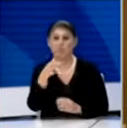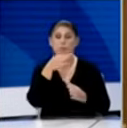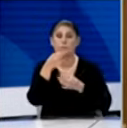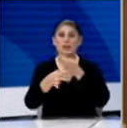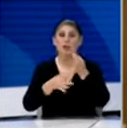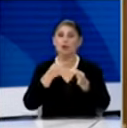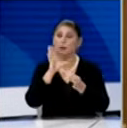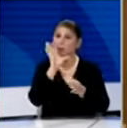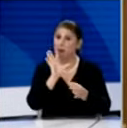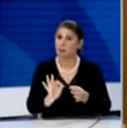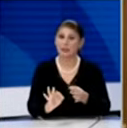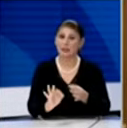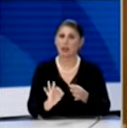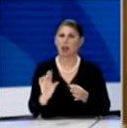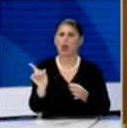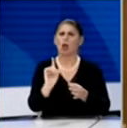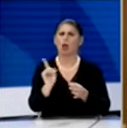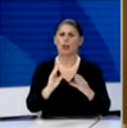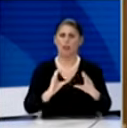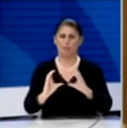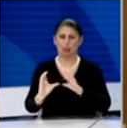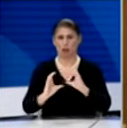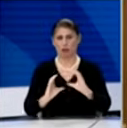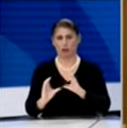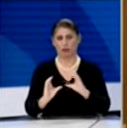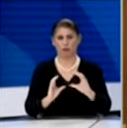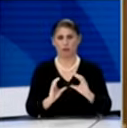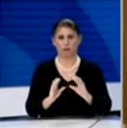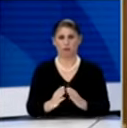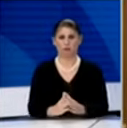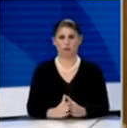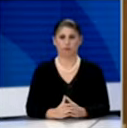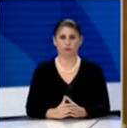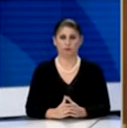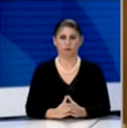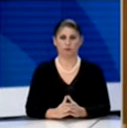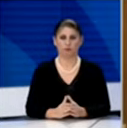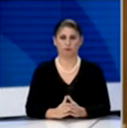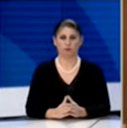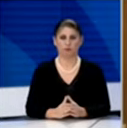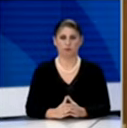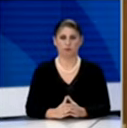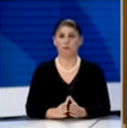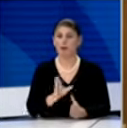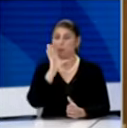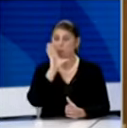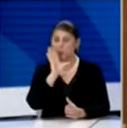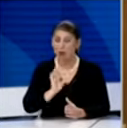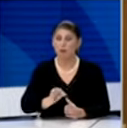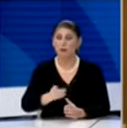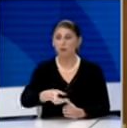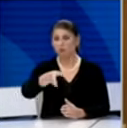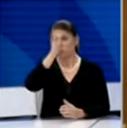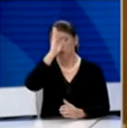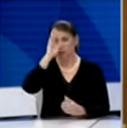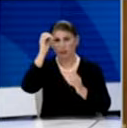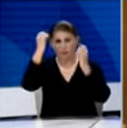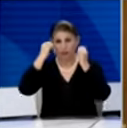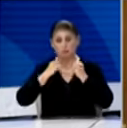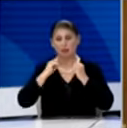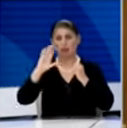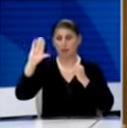μιλούσατε πραγματικά, όχι επικοινωνιακά, με τους πραγματικά πληγέντες, δεν